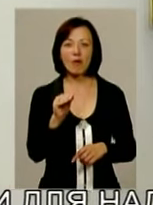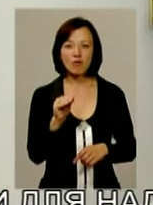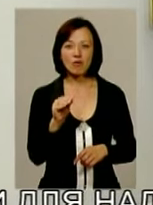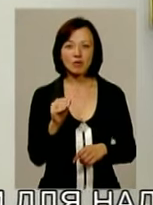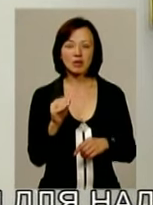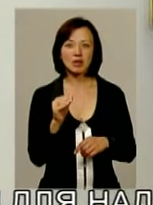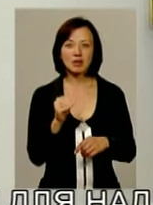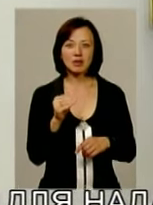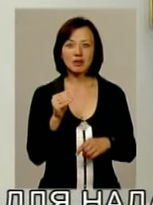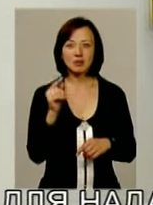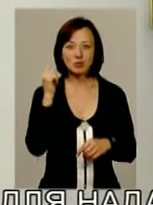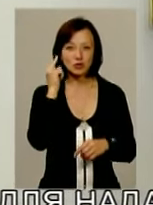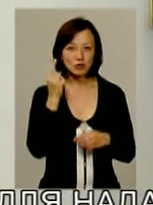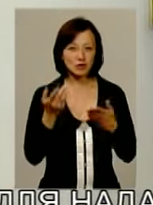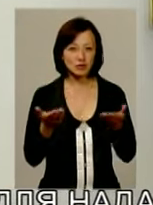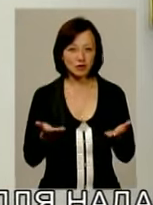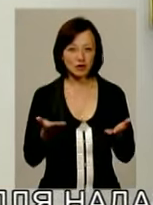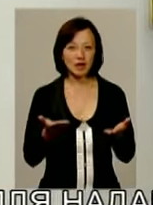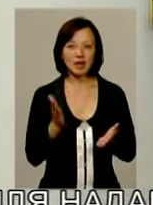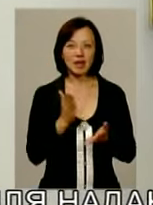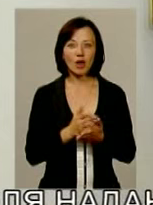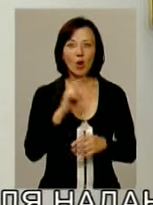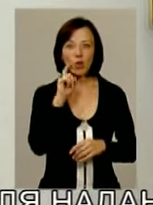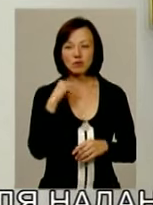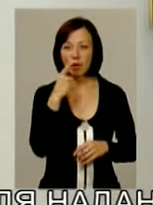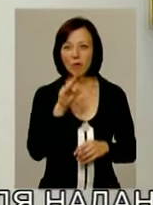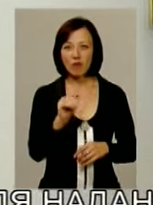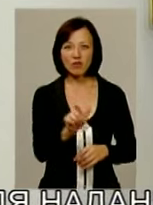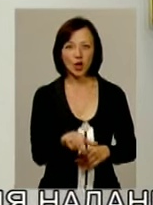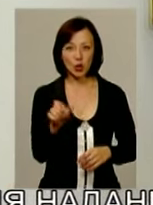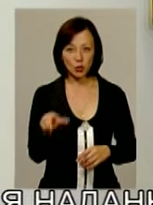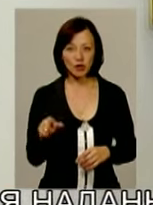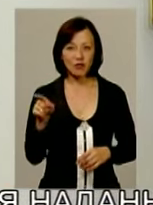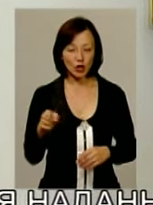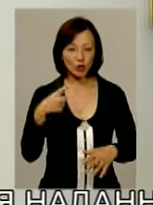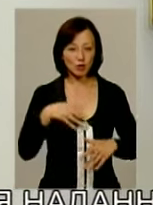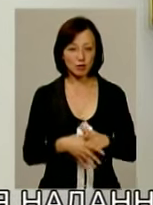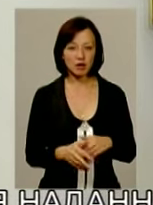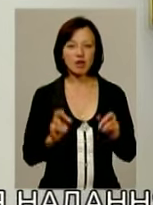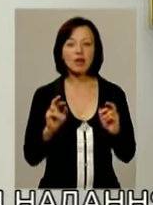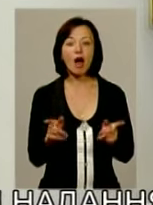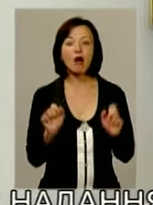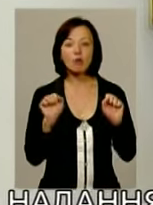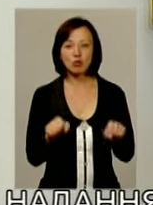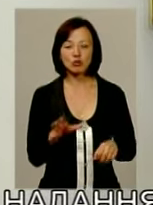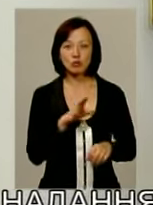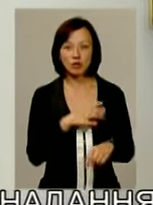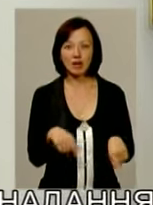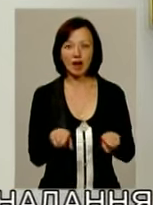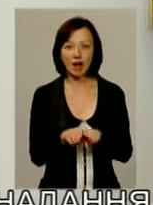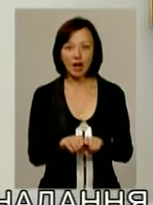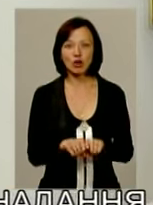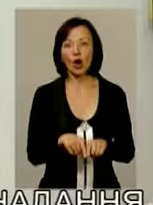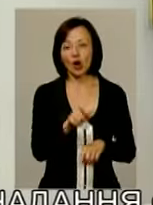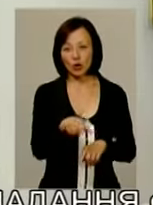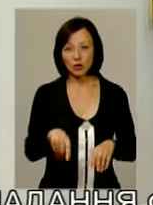патріоти, і там є українськомовні люди. В них, от вони не розуміють, як може бути таке, що люди просто